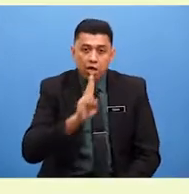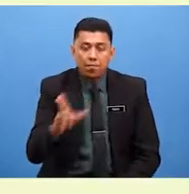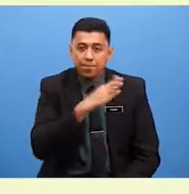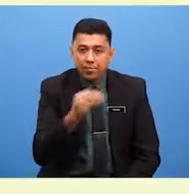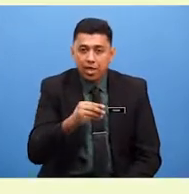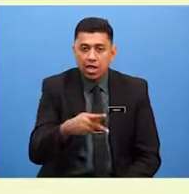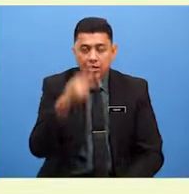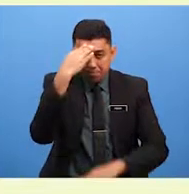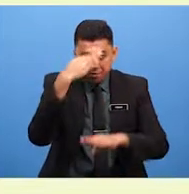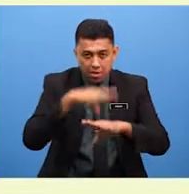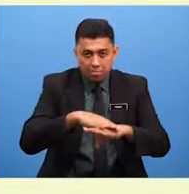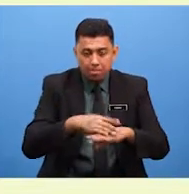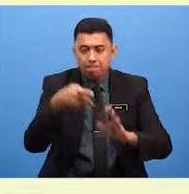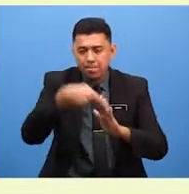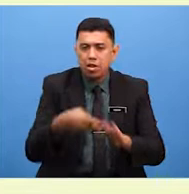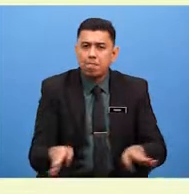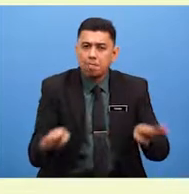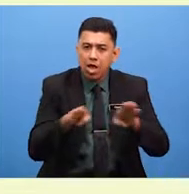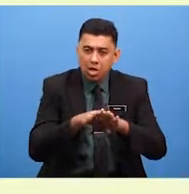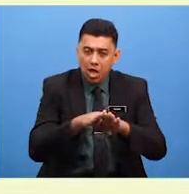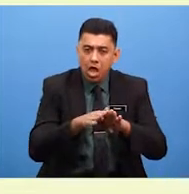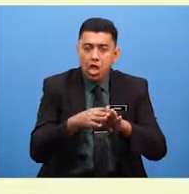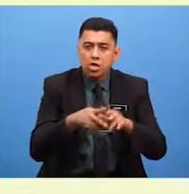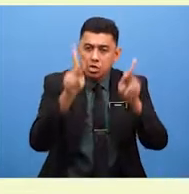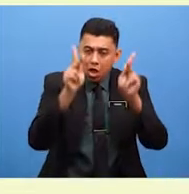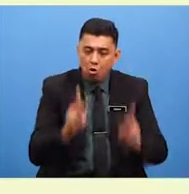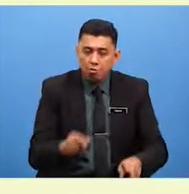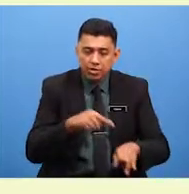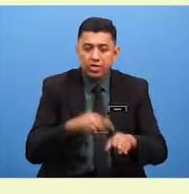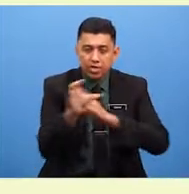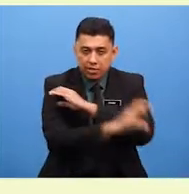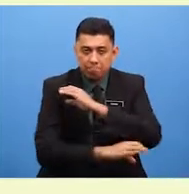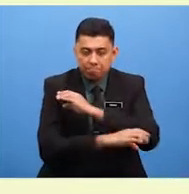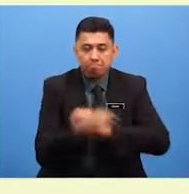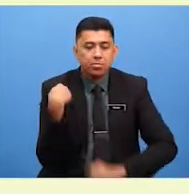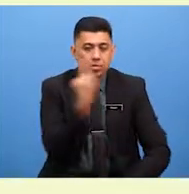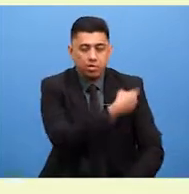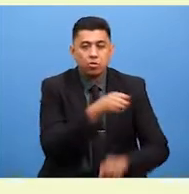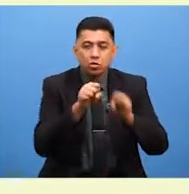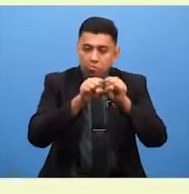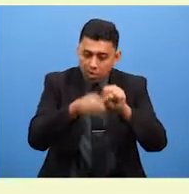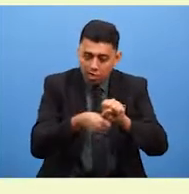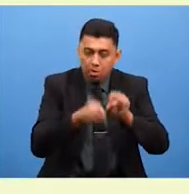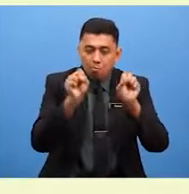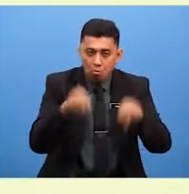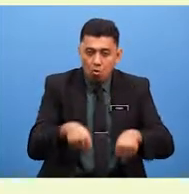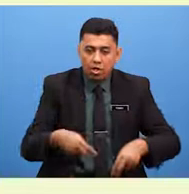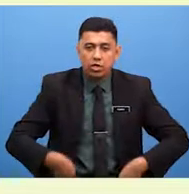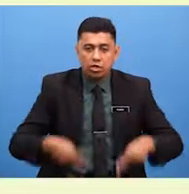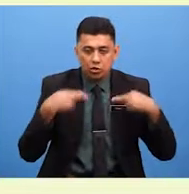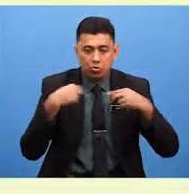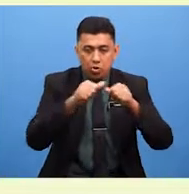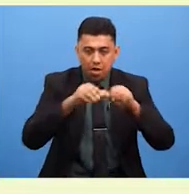dan kepercayaan pelbagai kaum di negara kita supaya kita boleh hidup aman